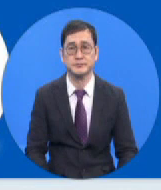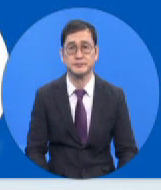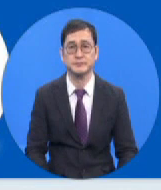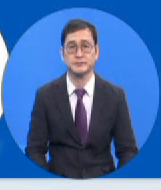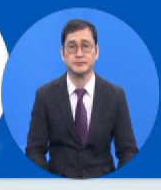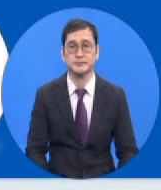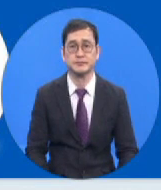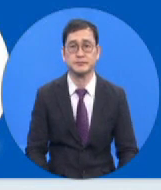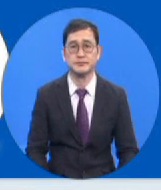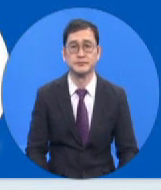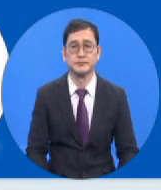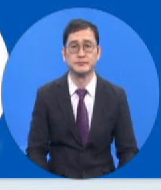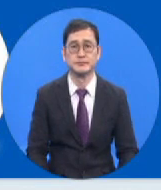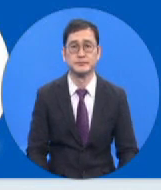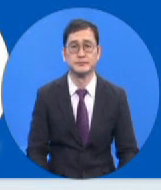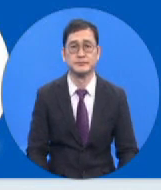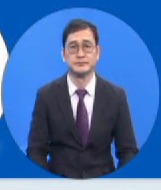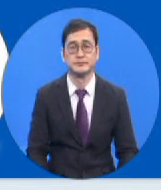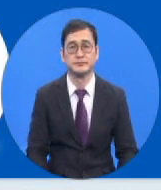그런데 여기에 대해서